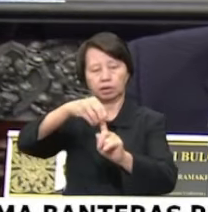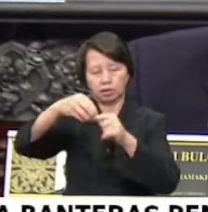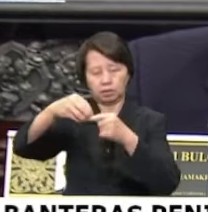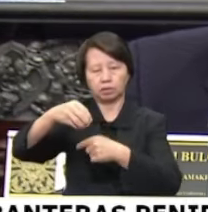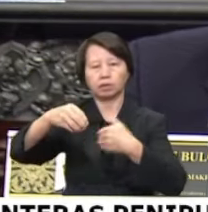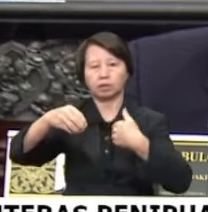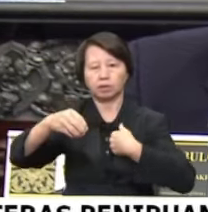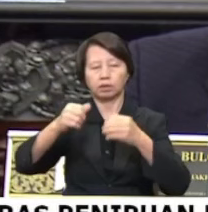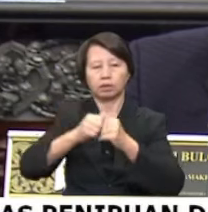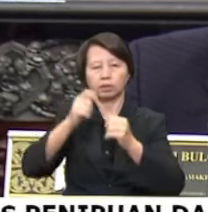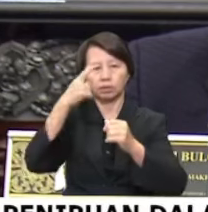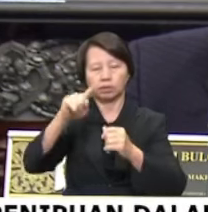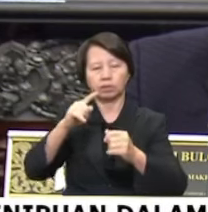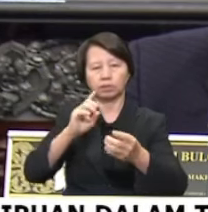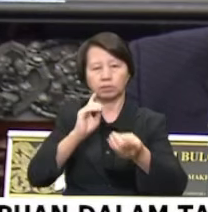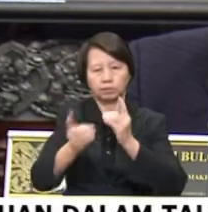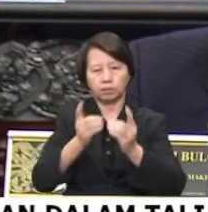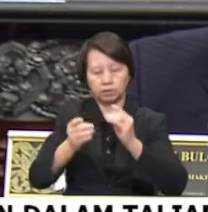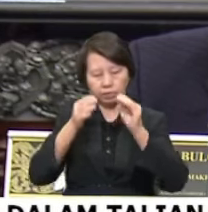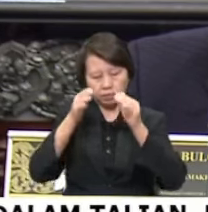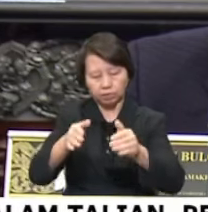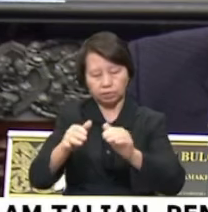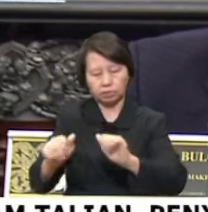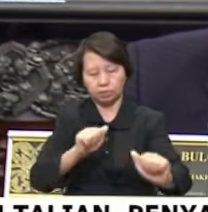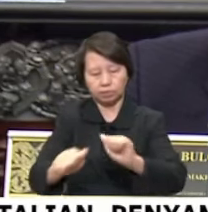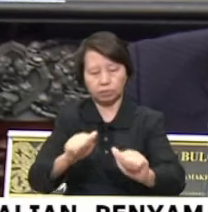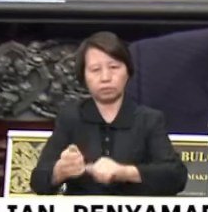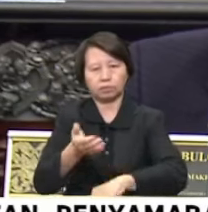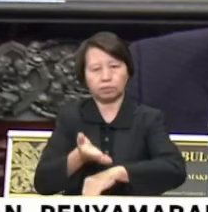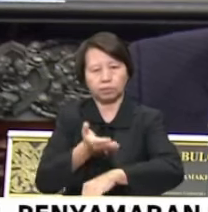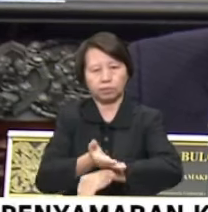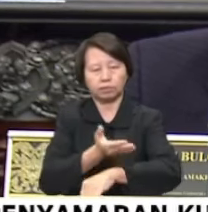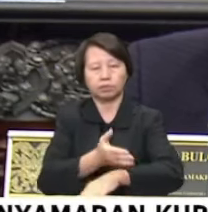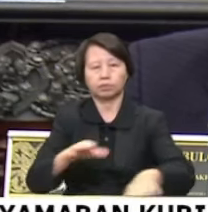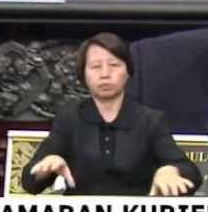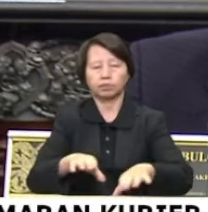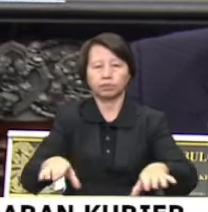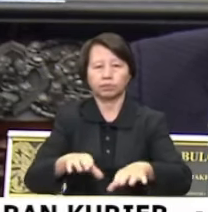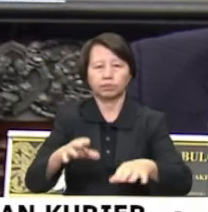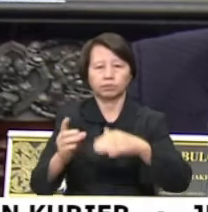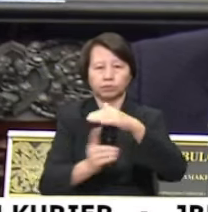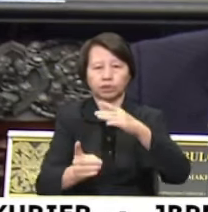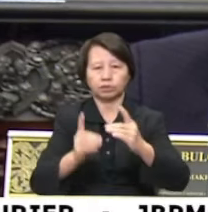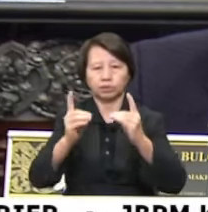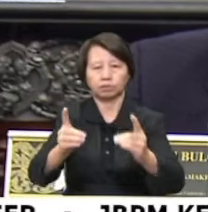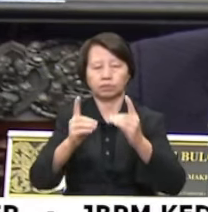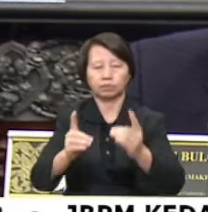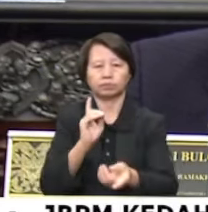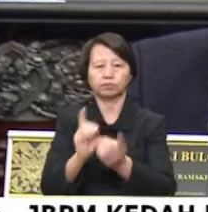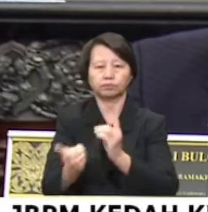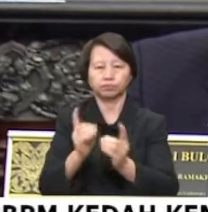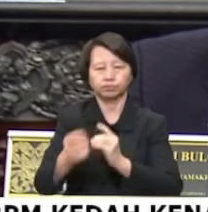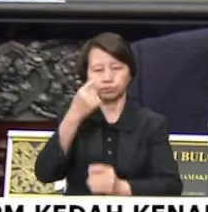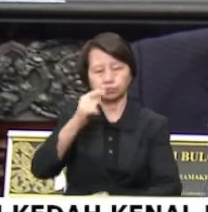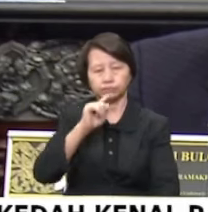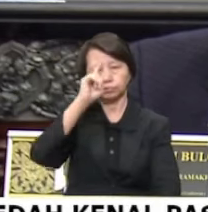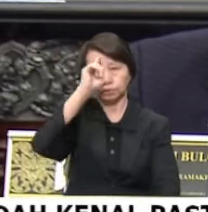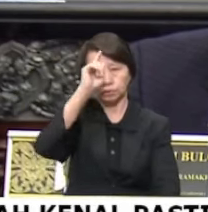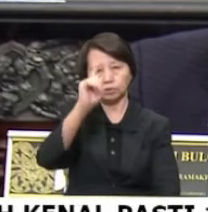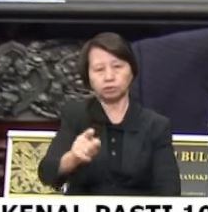Force Pendidikan Digital untuk membegiat dan memperkasakan pelaksanaan dasar pendidikan digital bagi